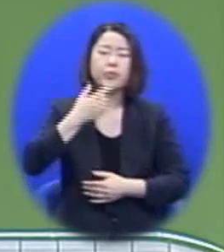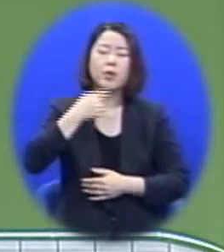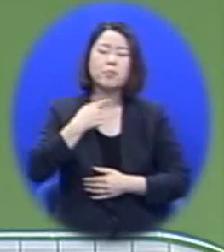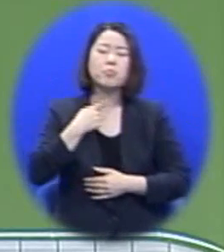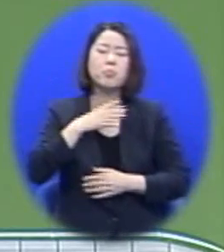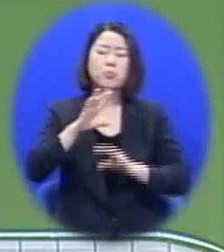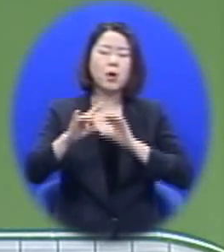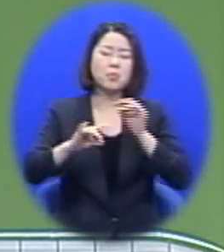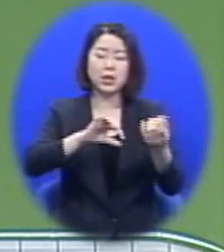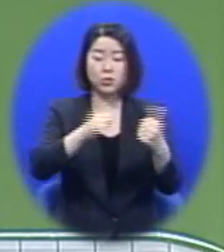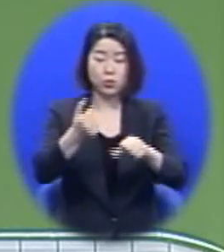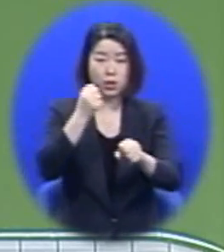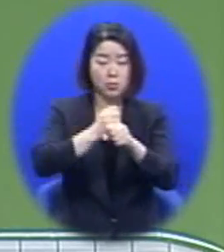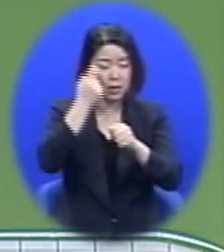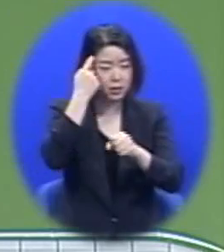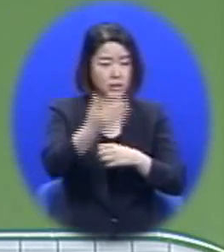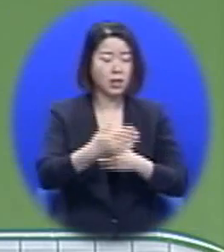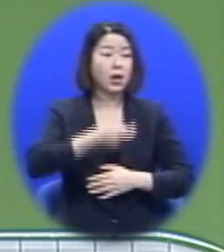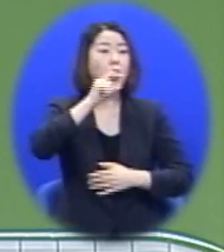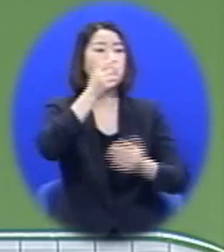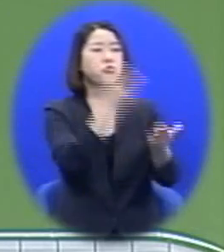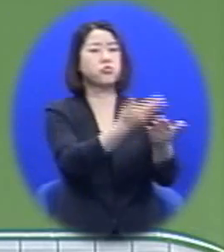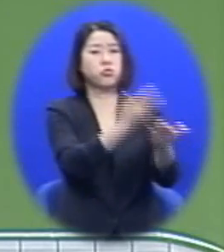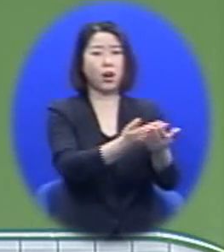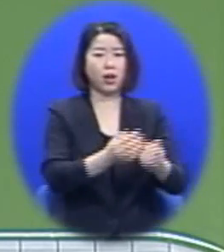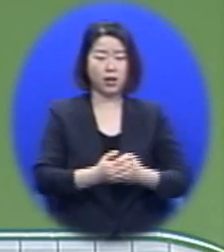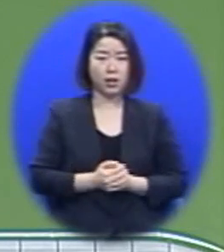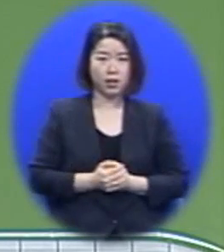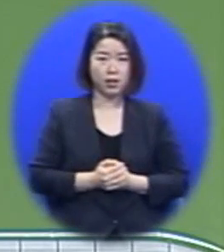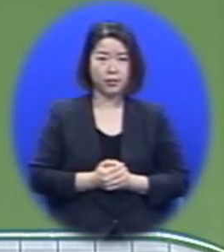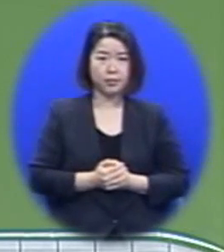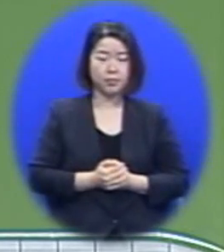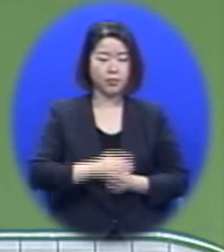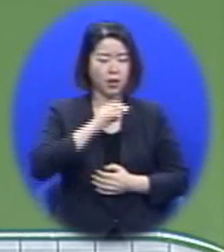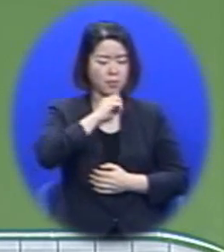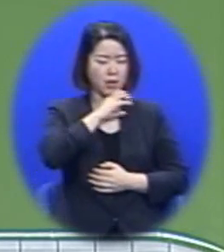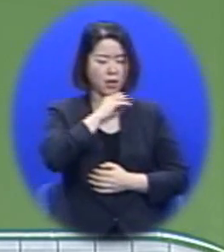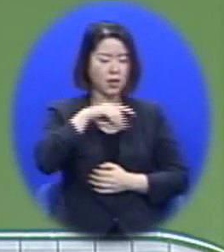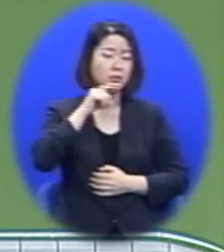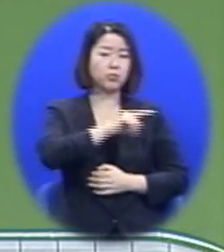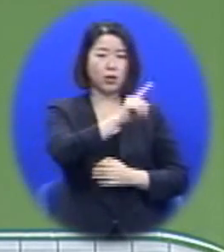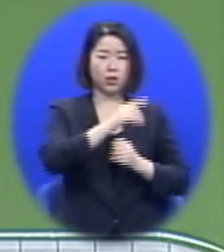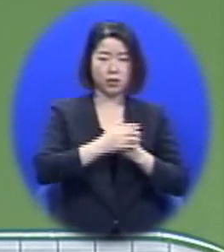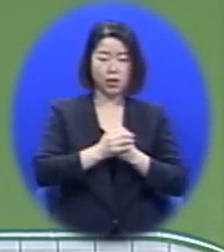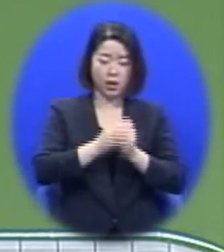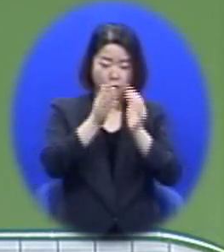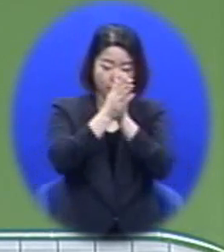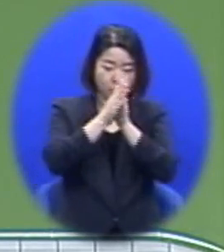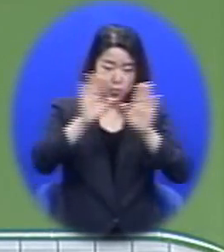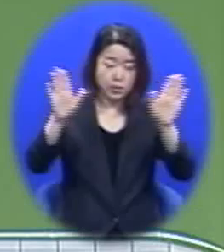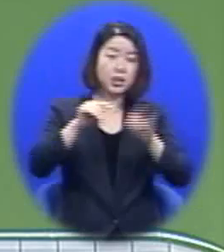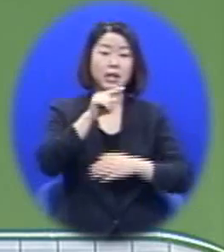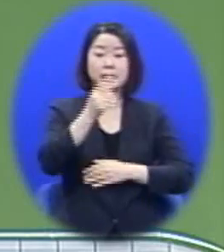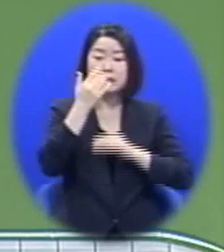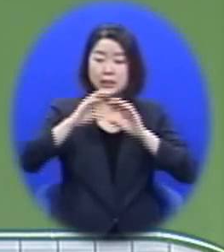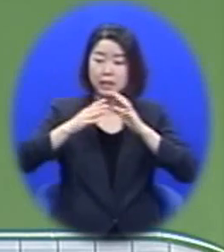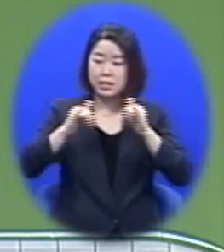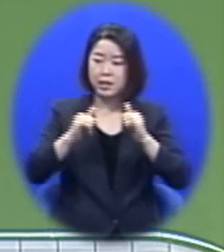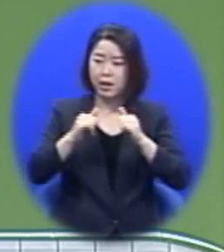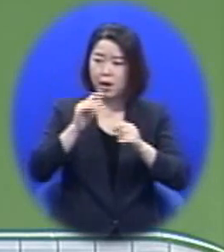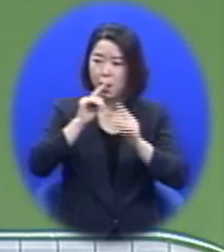거야? 물 줘! 물을 줘! 모세가 그 이스라엘 백성들의 말과 행동을